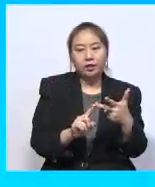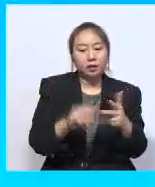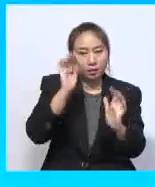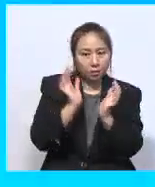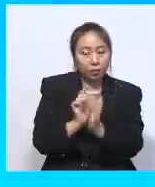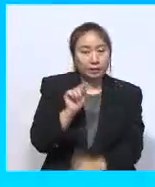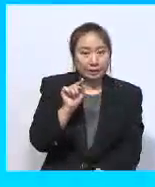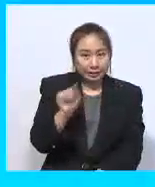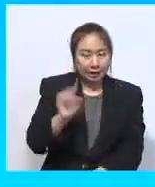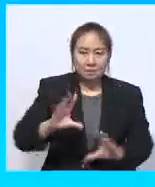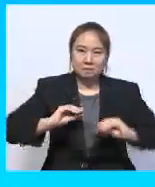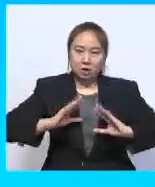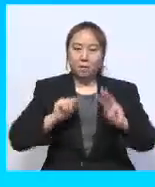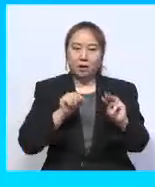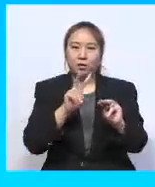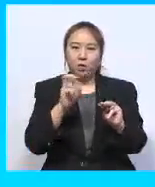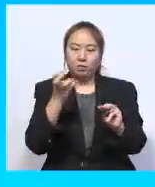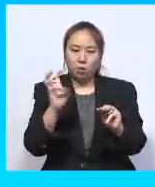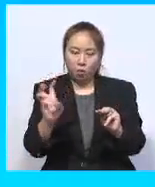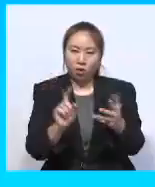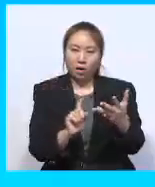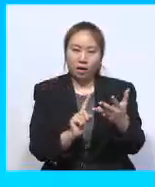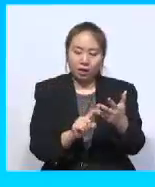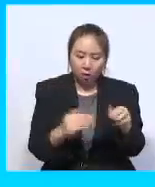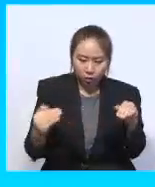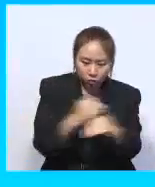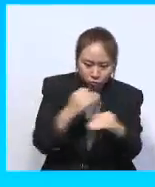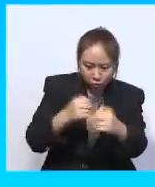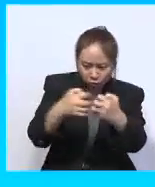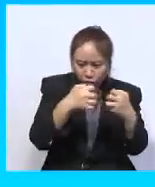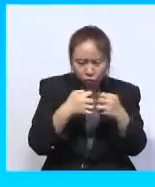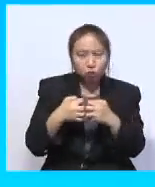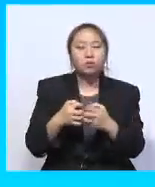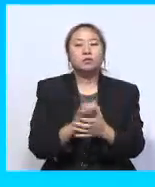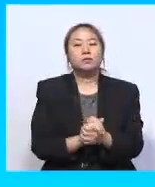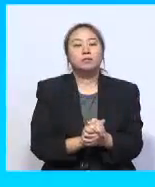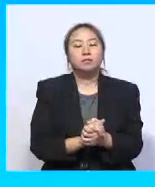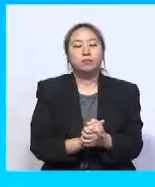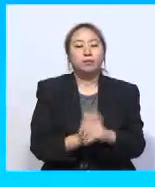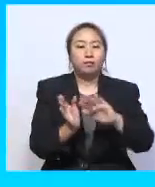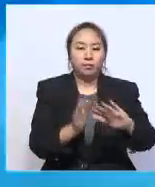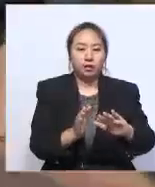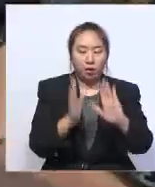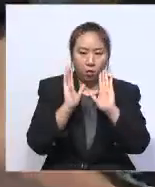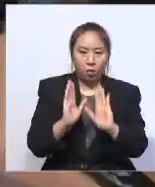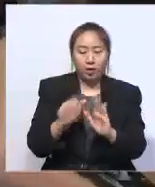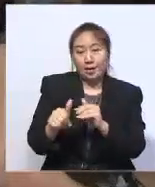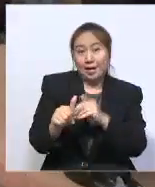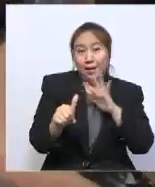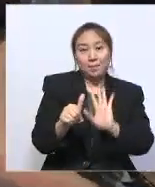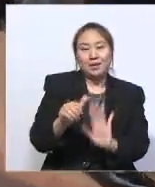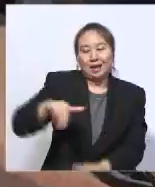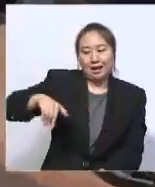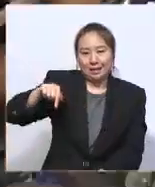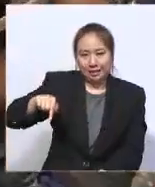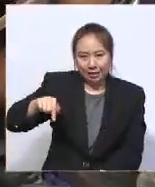งานตามมาตรา216และกีดขวางการจราจรตามพระราชบัญญัติจราจรค่ะส่วนผู้ที่ถูกคุมตัวที่ไม่ได้เป็นแกนนำน